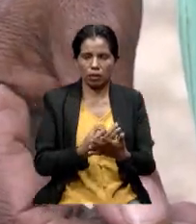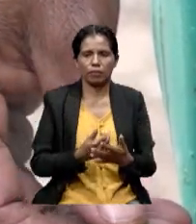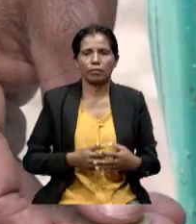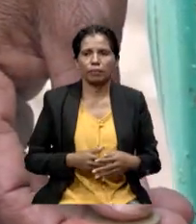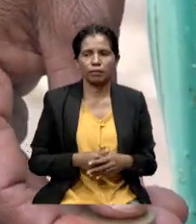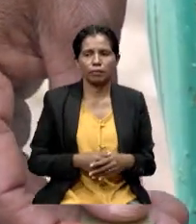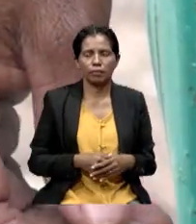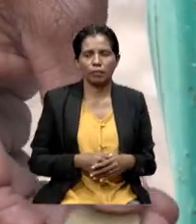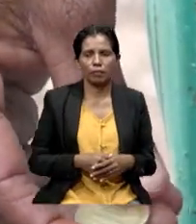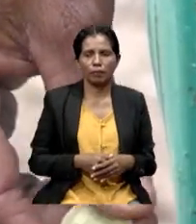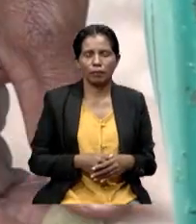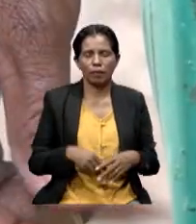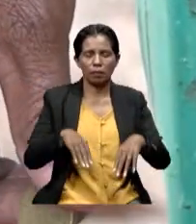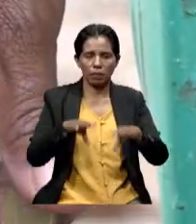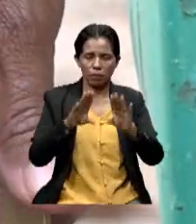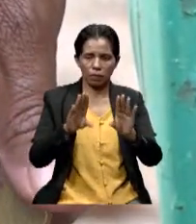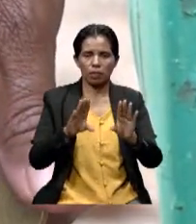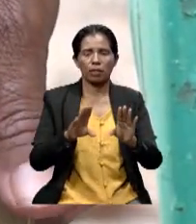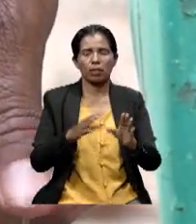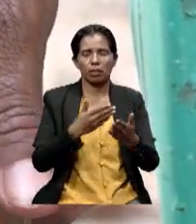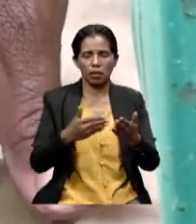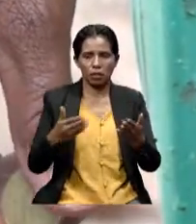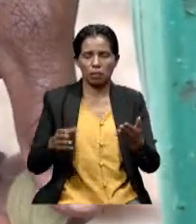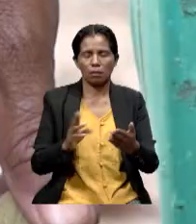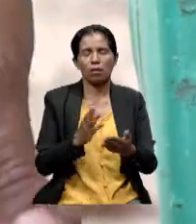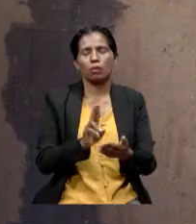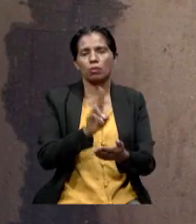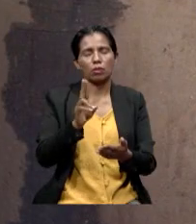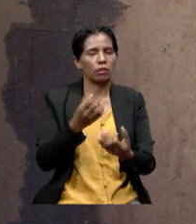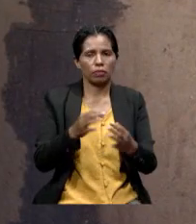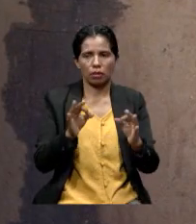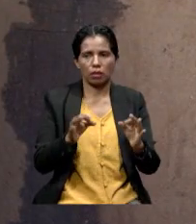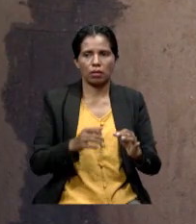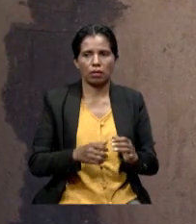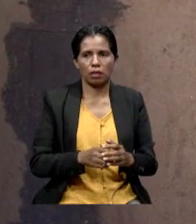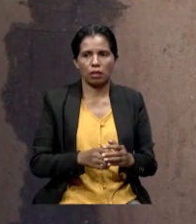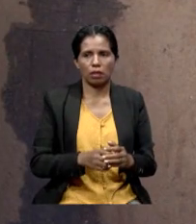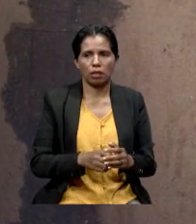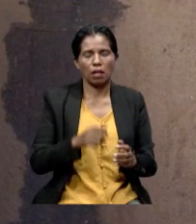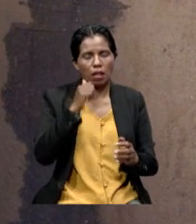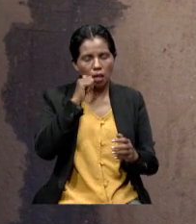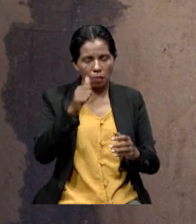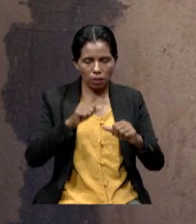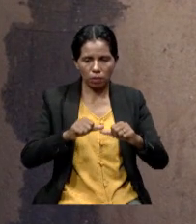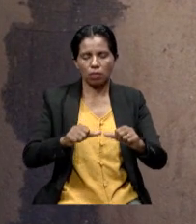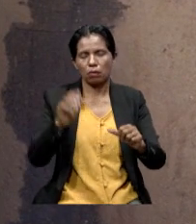Uhi mbak fante, mai kasta foto kira. Abang tinggi bapak buka fali.